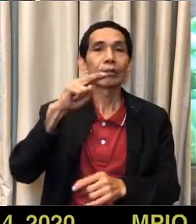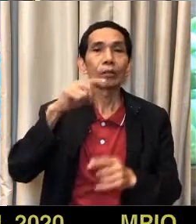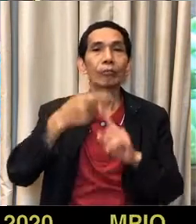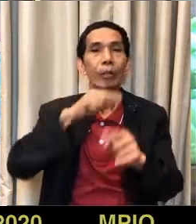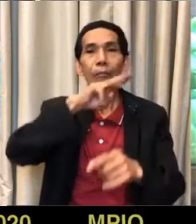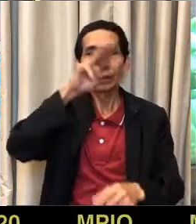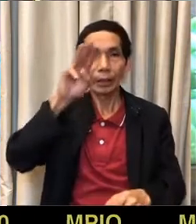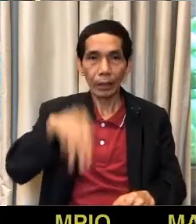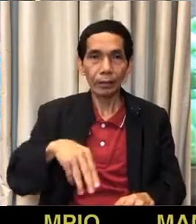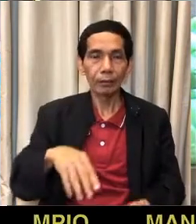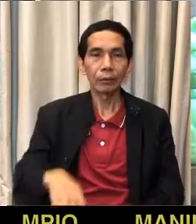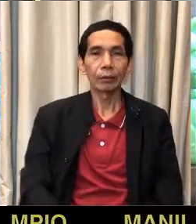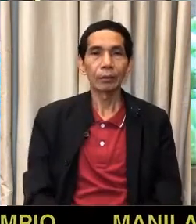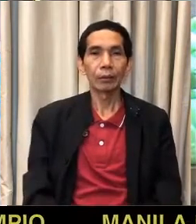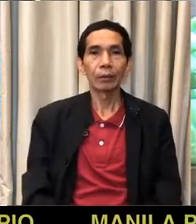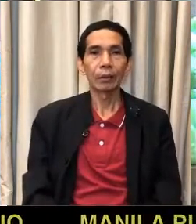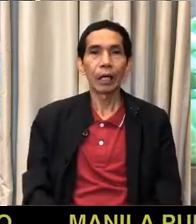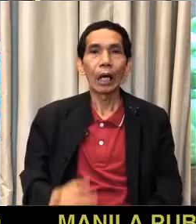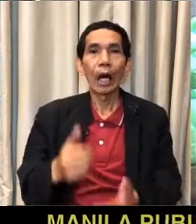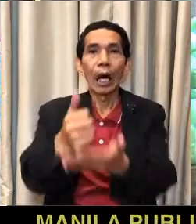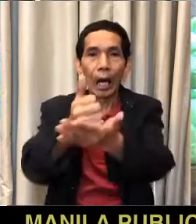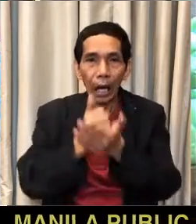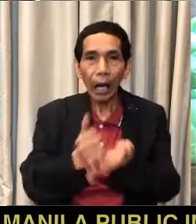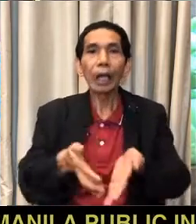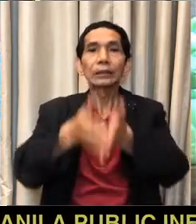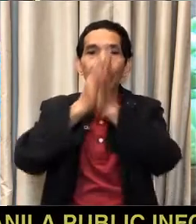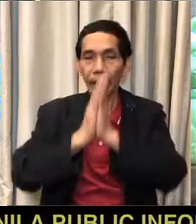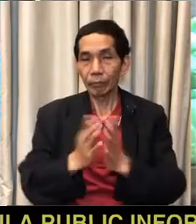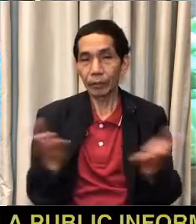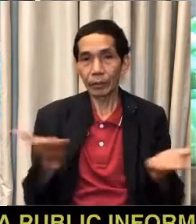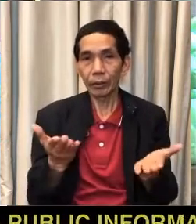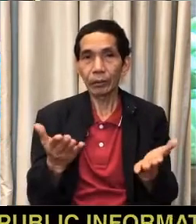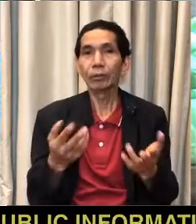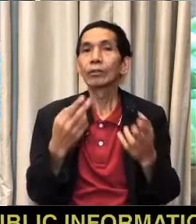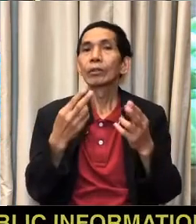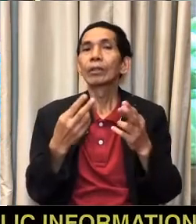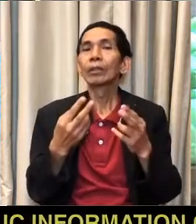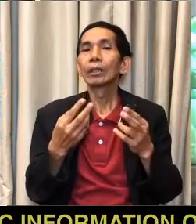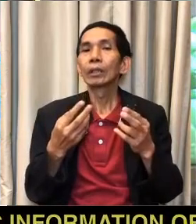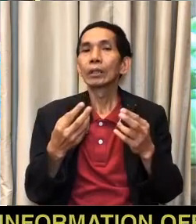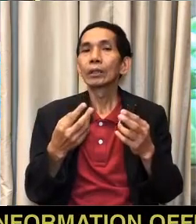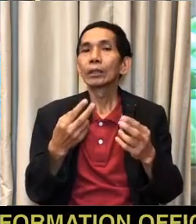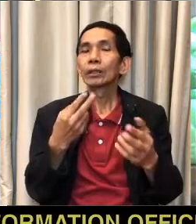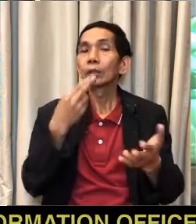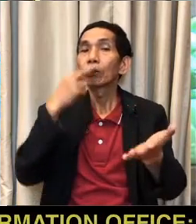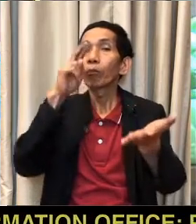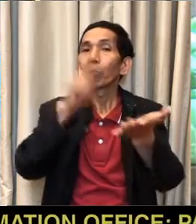But, lumingi ng tulong dito. Inireport niya